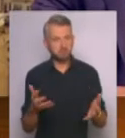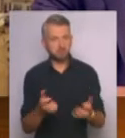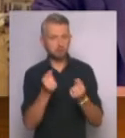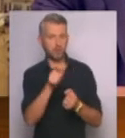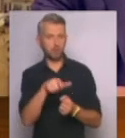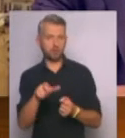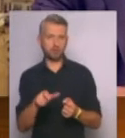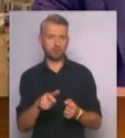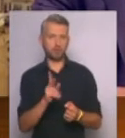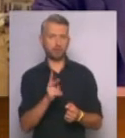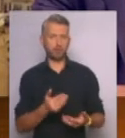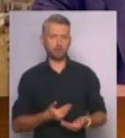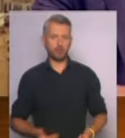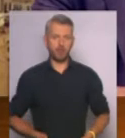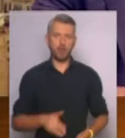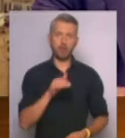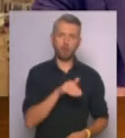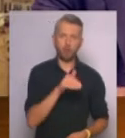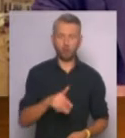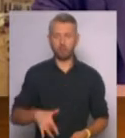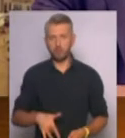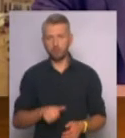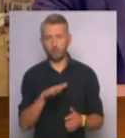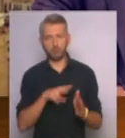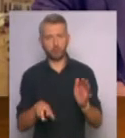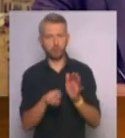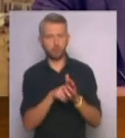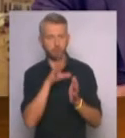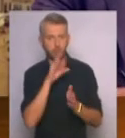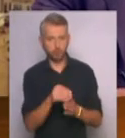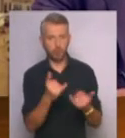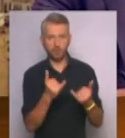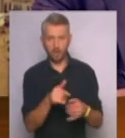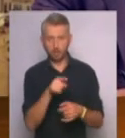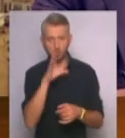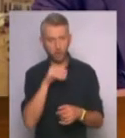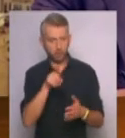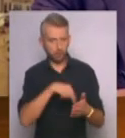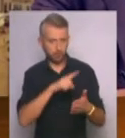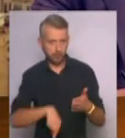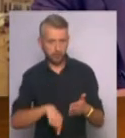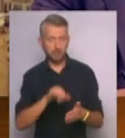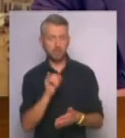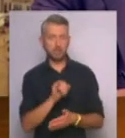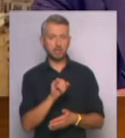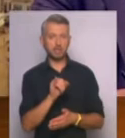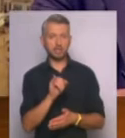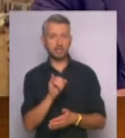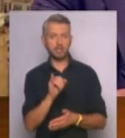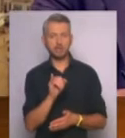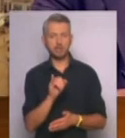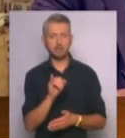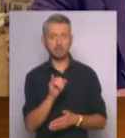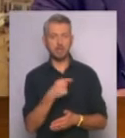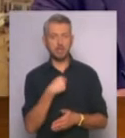і Подолу, тому що можна було застрибнути в маршрутку. Зараз її зняли, і маршрут,